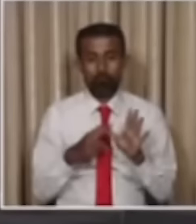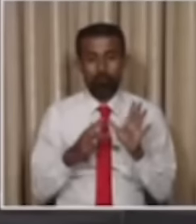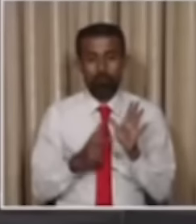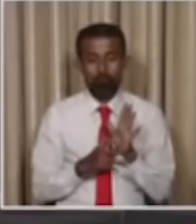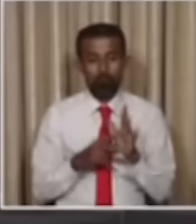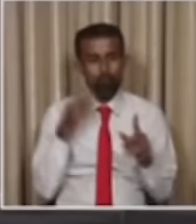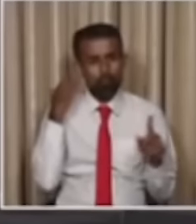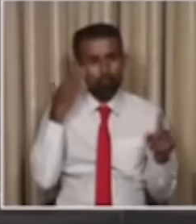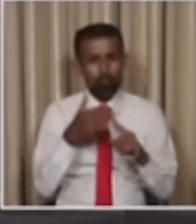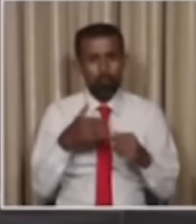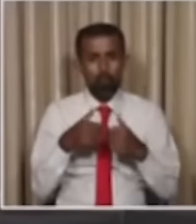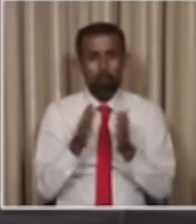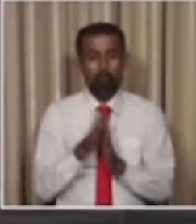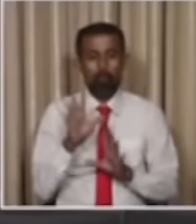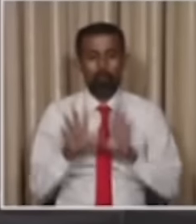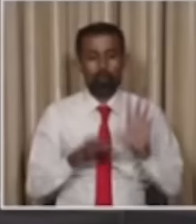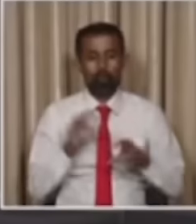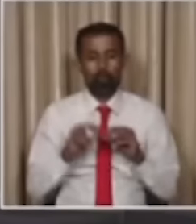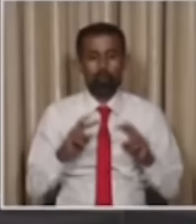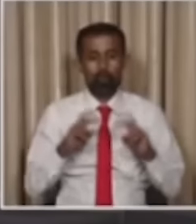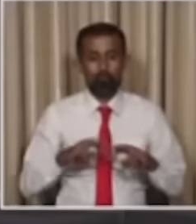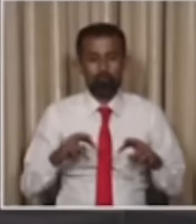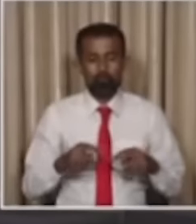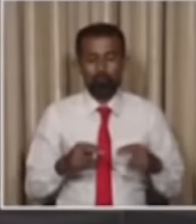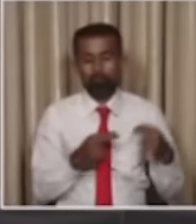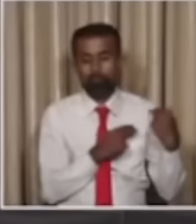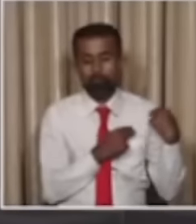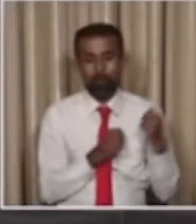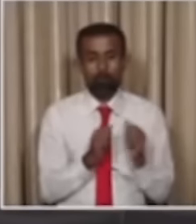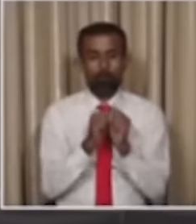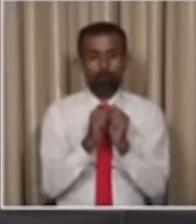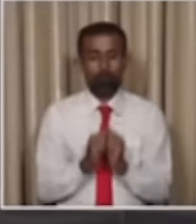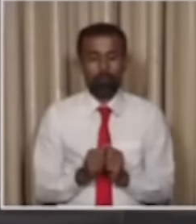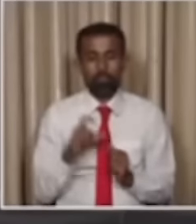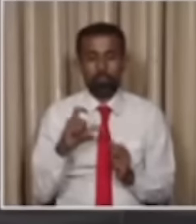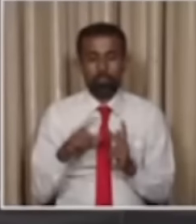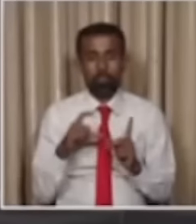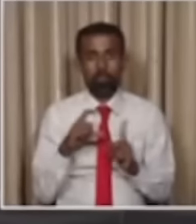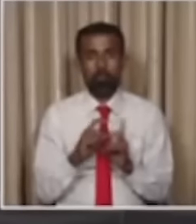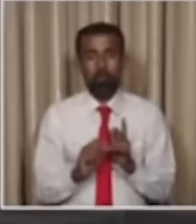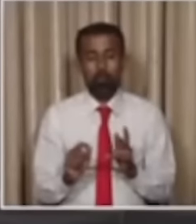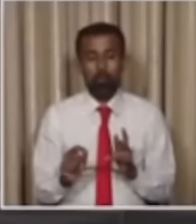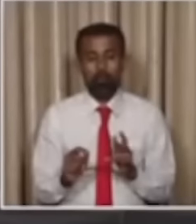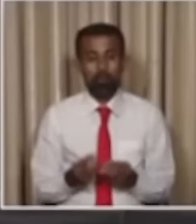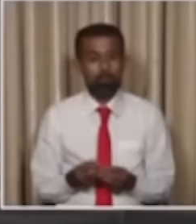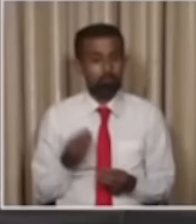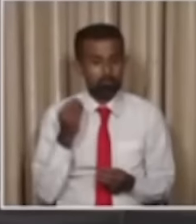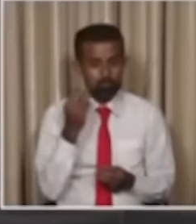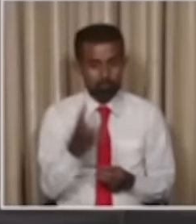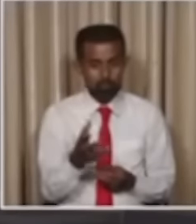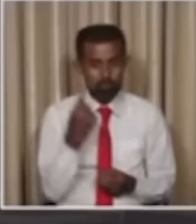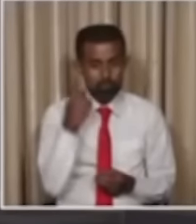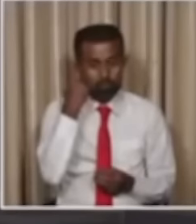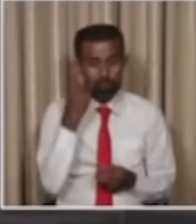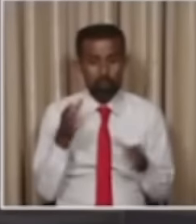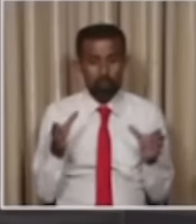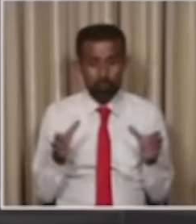සිදුවීමට අදාළ සියලු තොරතුරු එම විමර්ශන භාර කටයුතු කරන අපරාධ පරීක්ෂණ දෙපාර්තමේන්තුවට ලබා දෙන ලෙස